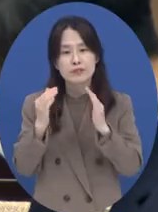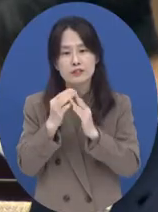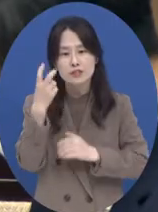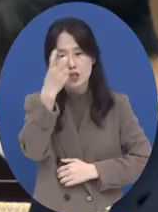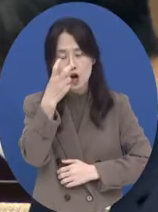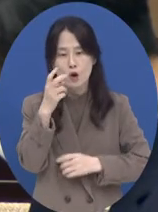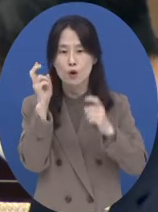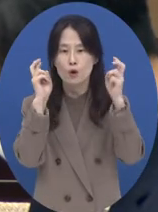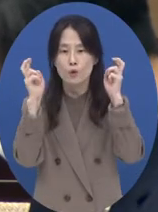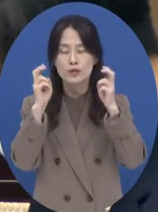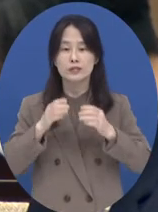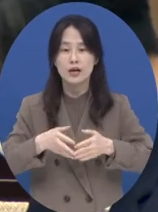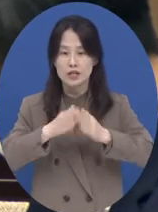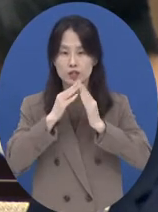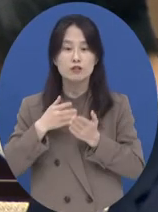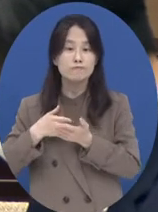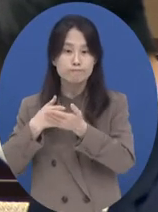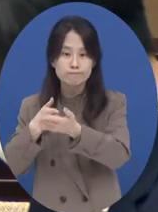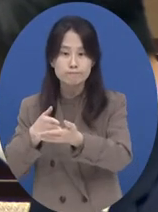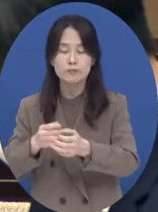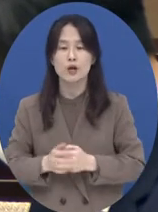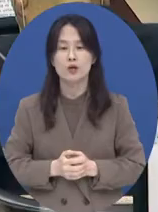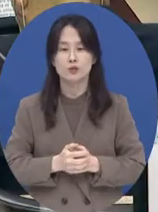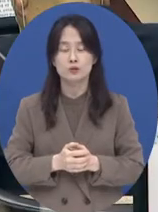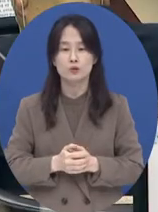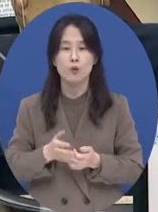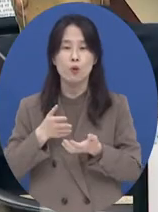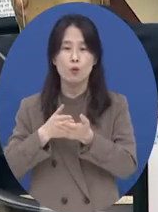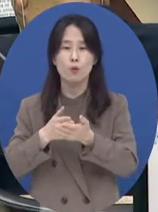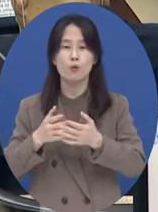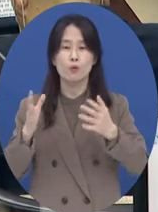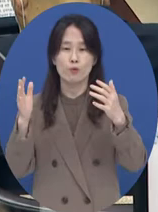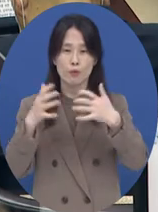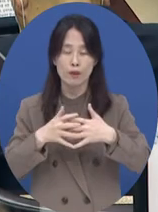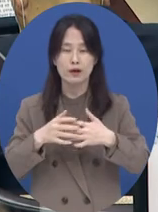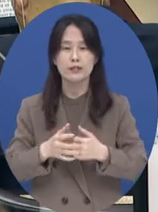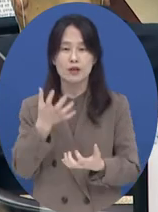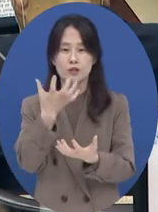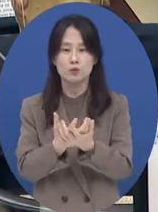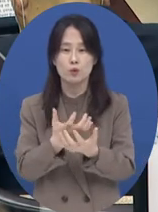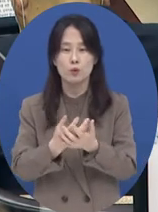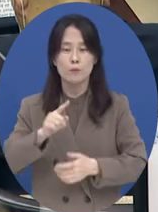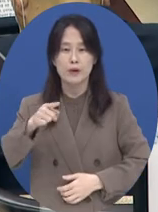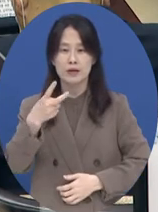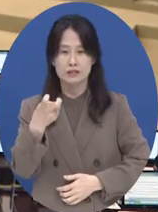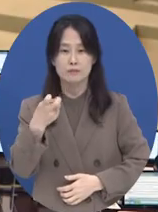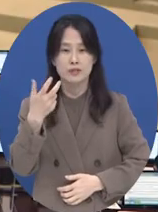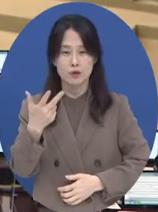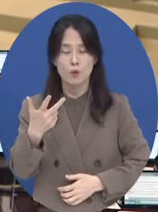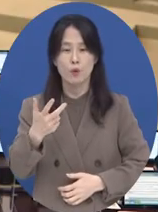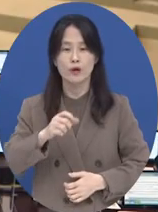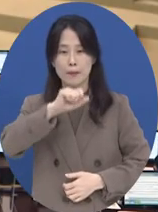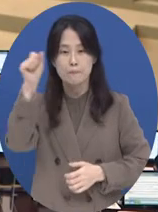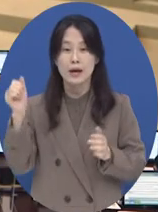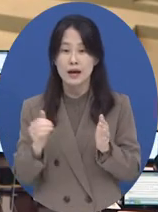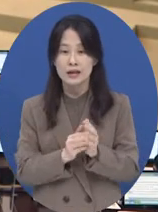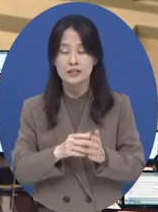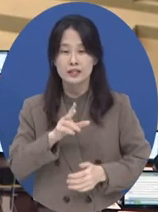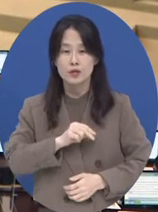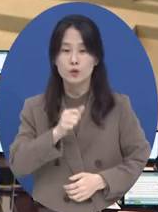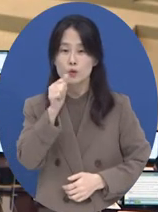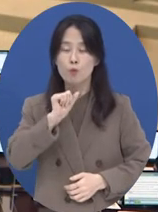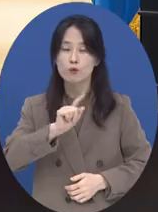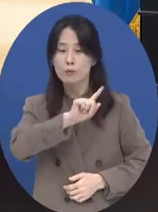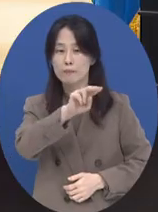자회사 설립 출자 동의안과 분도 시행 촉구 결의안 등총 127건의 안건이 처리됐습니다. 의원들은 5분